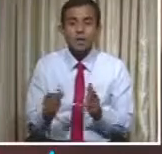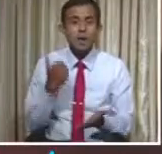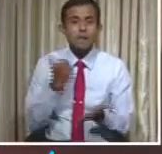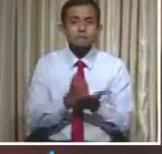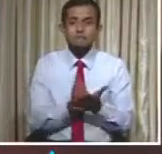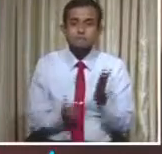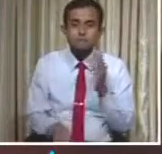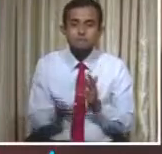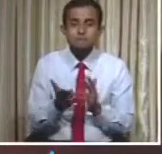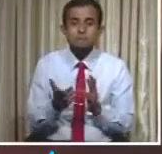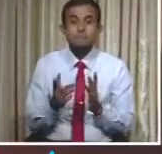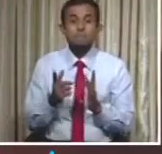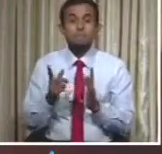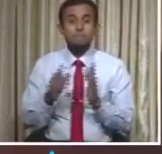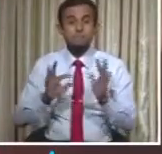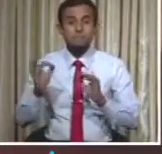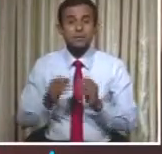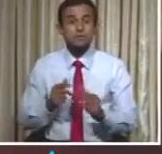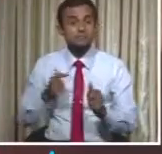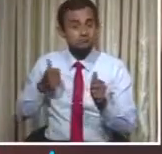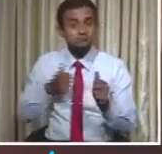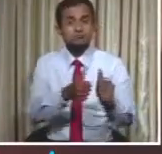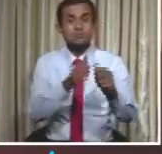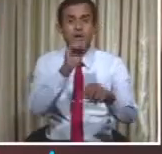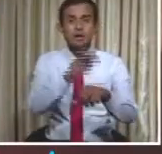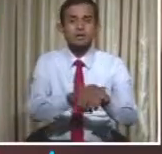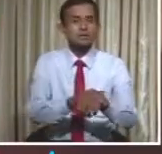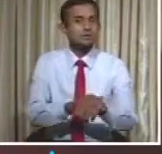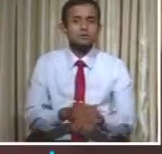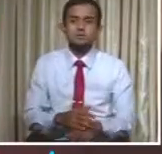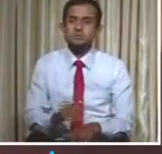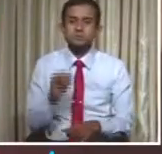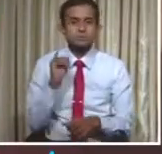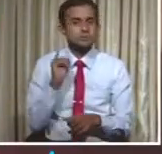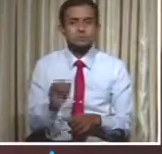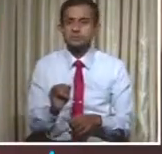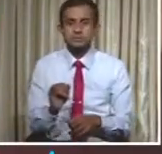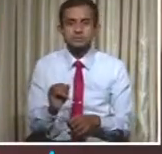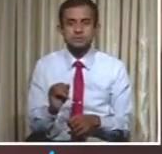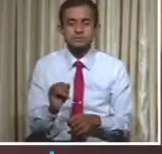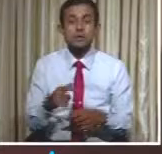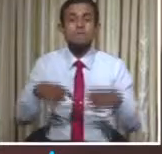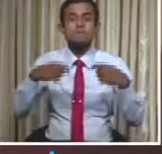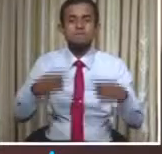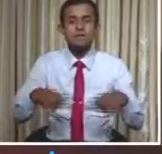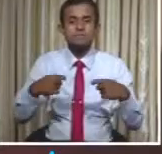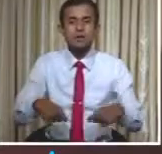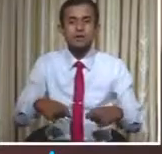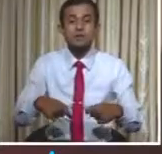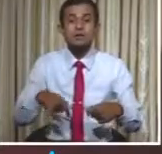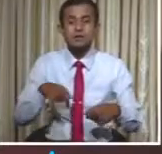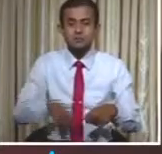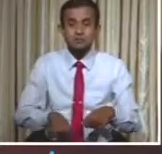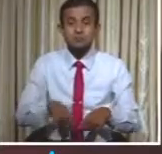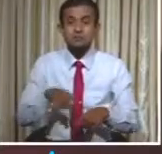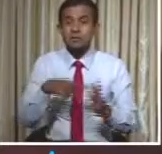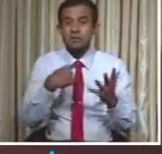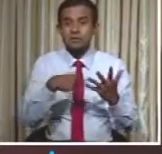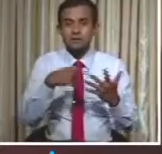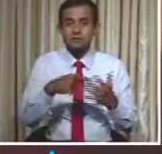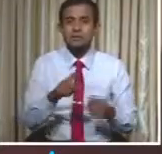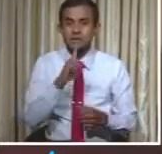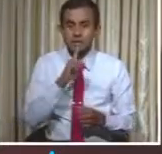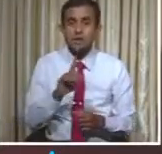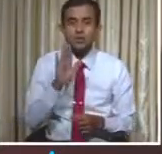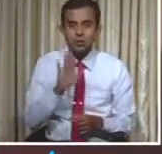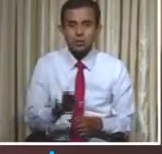බැංකුවයි එහෙම නැත්නම් මූල්‍ය ආයතනය එළවගෙන යනවා නම් ඒක ඛේදනීය තත්ත්වයක් ඒ නිසා මේ වැය ශීර්ෂයේදී මම විශේෂයෙන් මෙන්න මේ කාරණේ වතු කළ